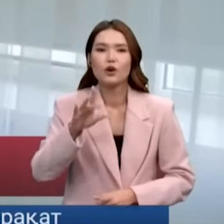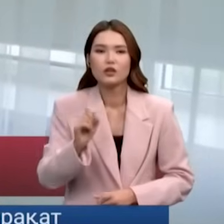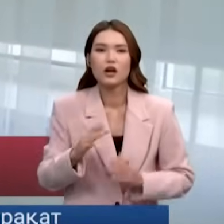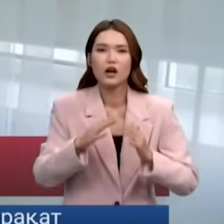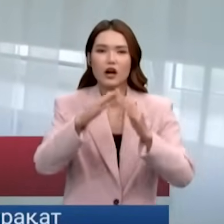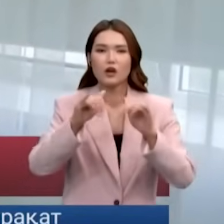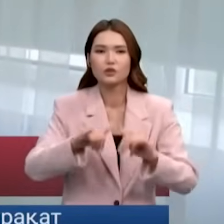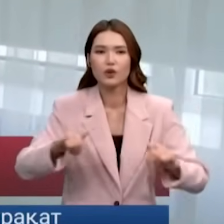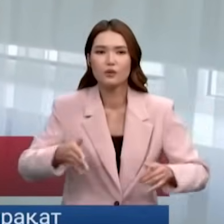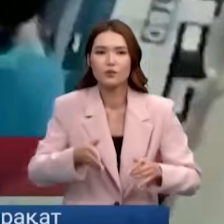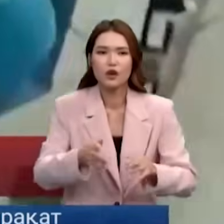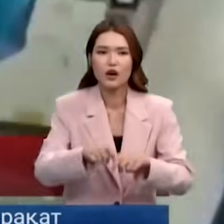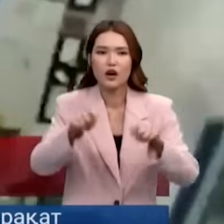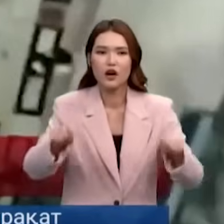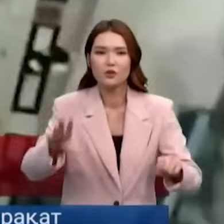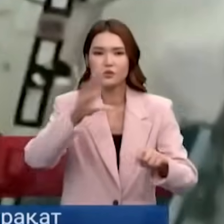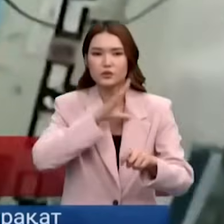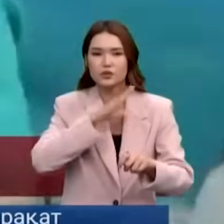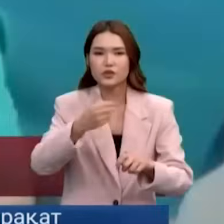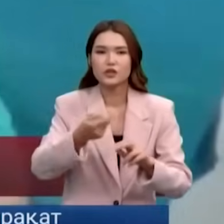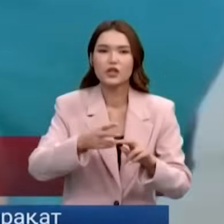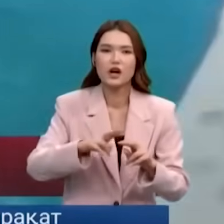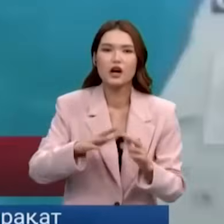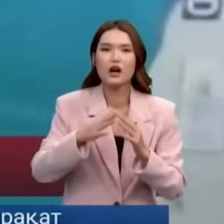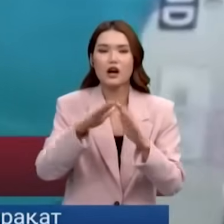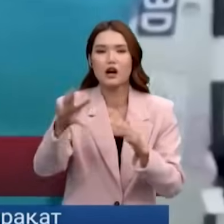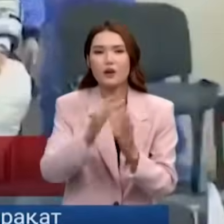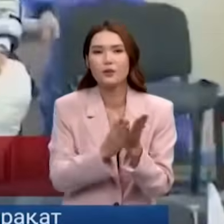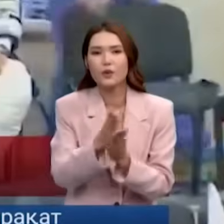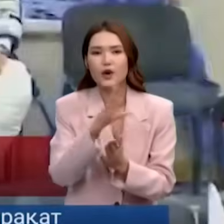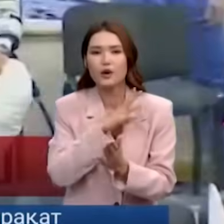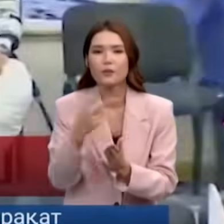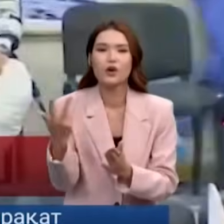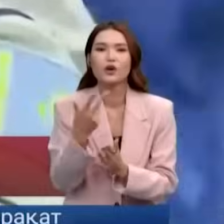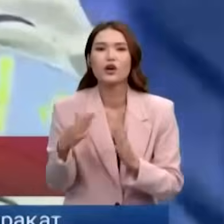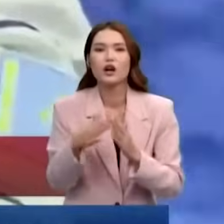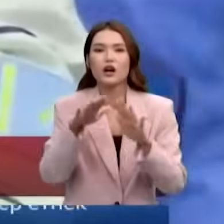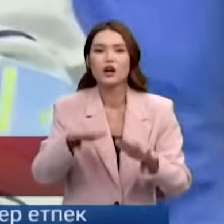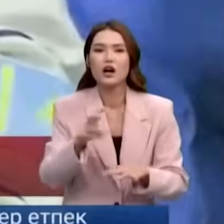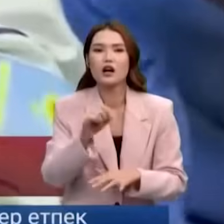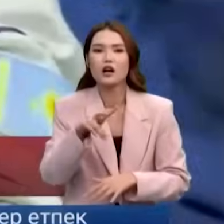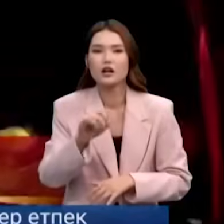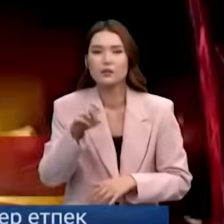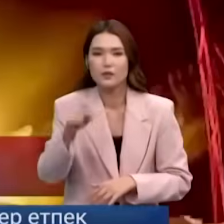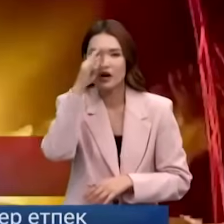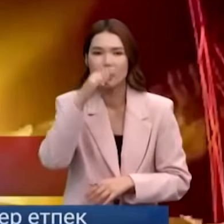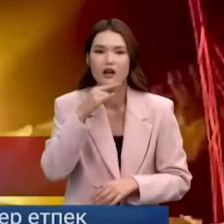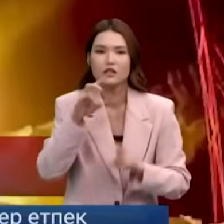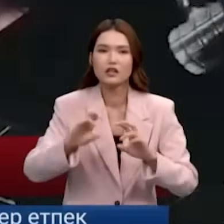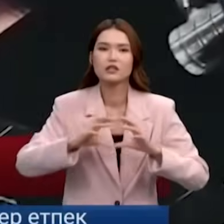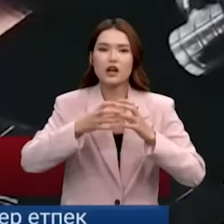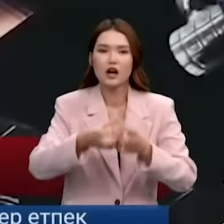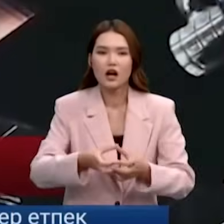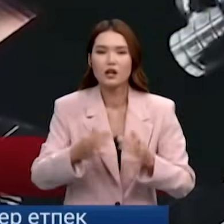жол ашып берді. Кейін Талғат Мұсабаев үш рет ғарыш әлемін бағындырды. Ал үшінші болып ғарышқа ұшқан Айдын Айымбетов Қазақстан атынан халықаралық